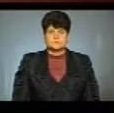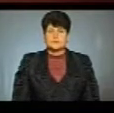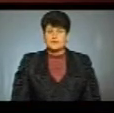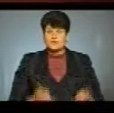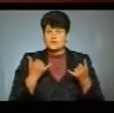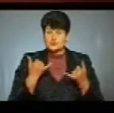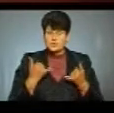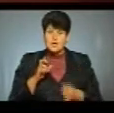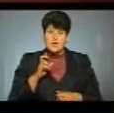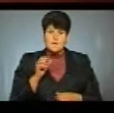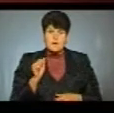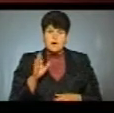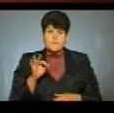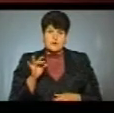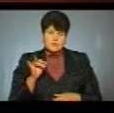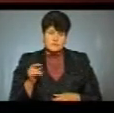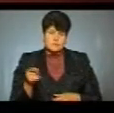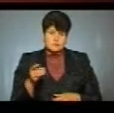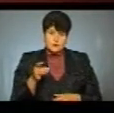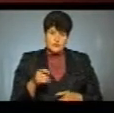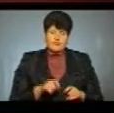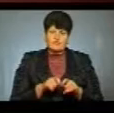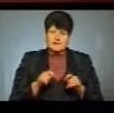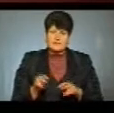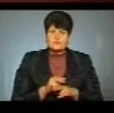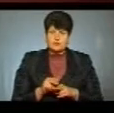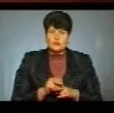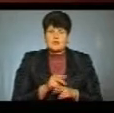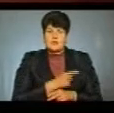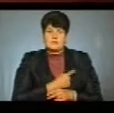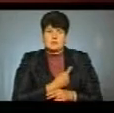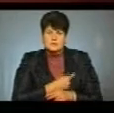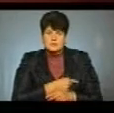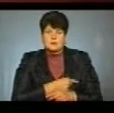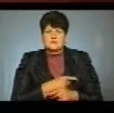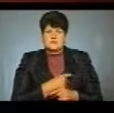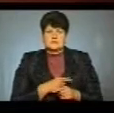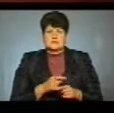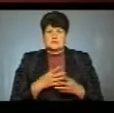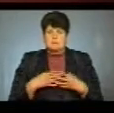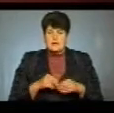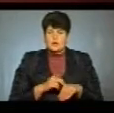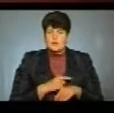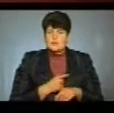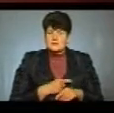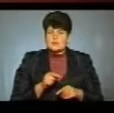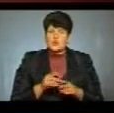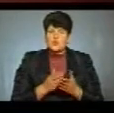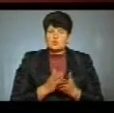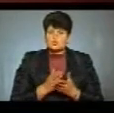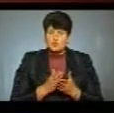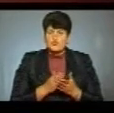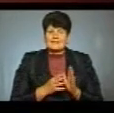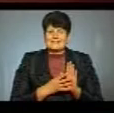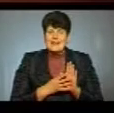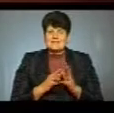Сьогодні у Баворові Тернопільського району відкрили відремонтовану амбулаторію загальної практики сімейної медицини. Вона обслуговуватиме 9